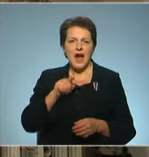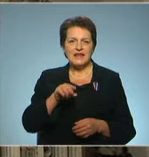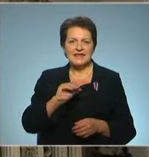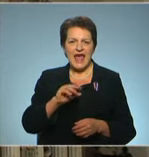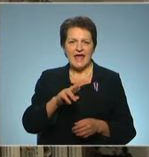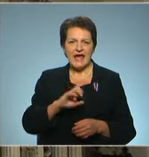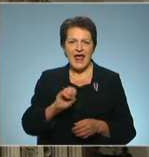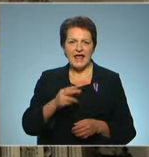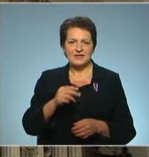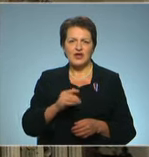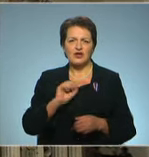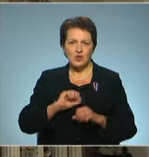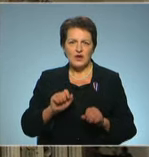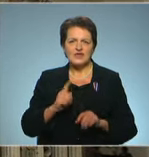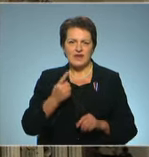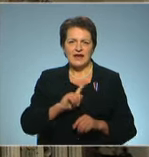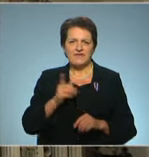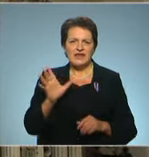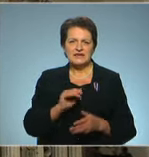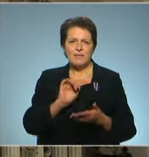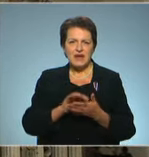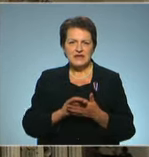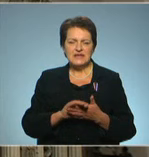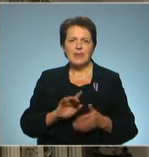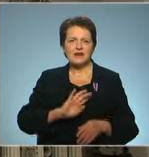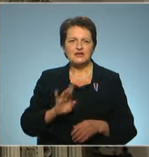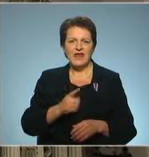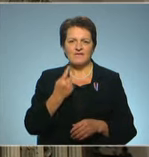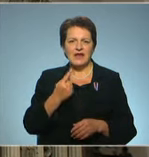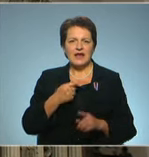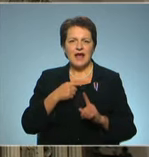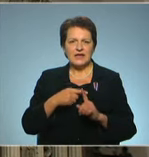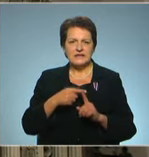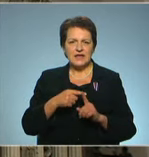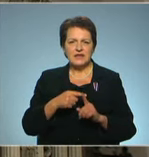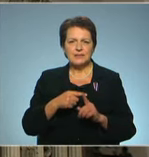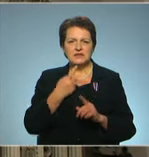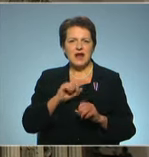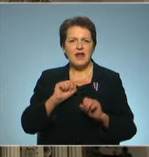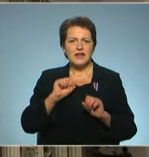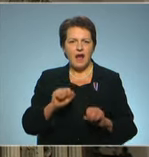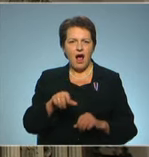vien ir vispazīstamākā, taču nevienīgā kristietības radikāle.